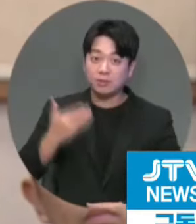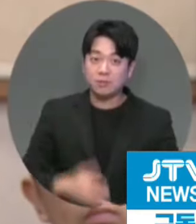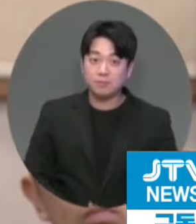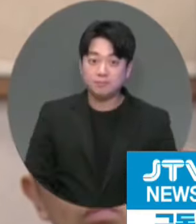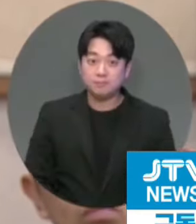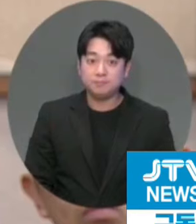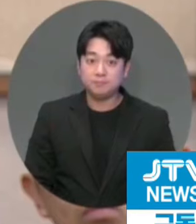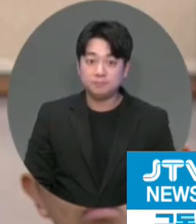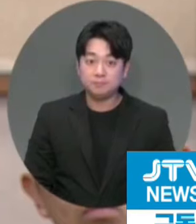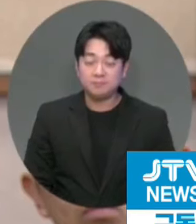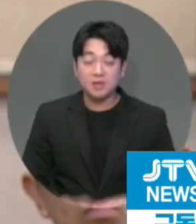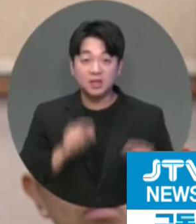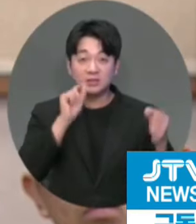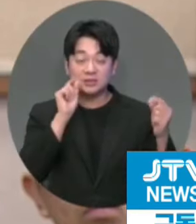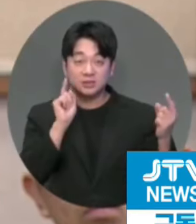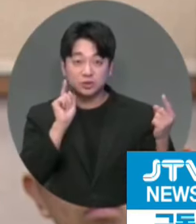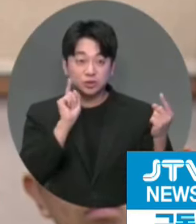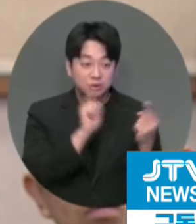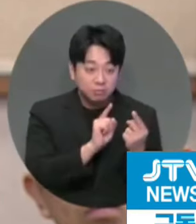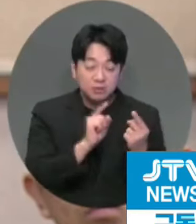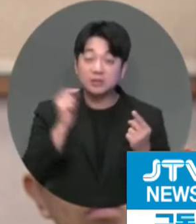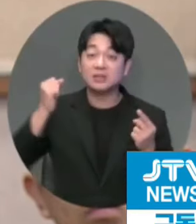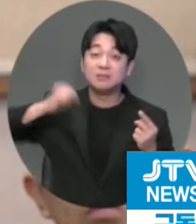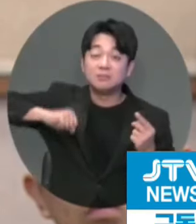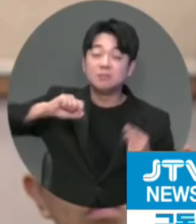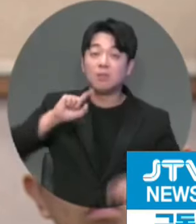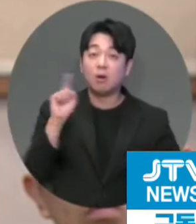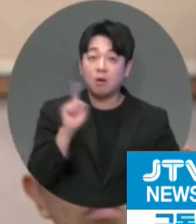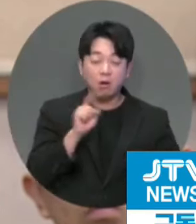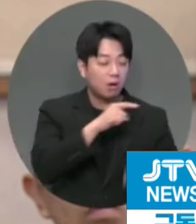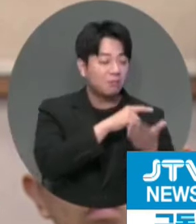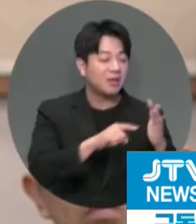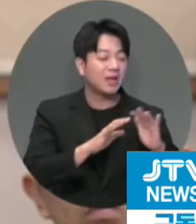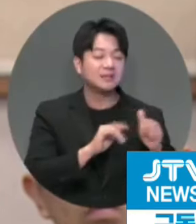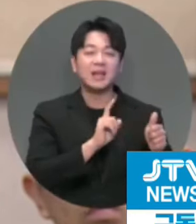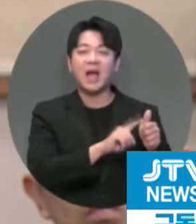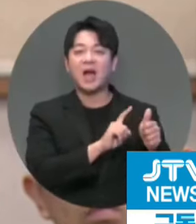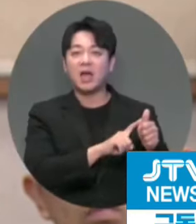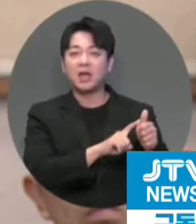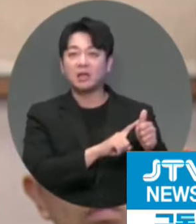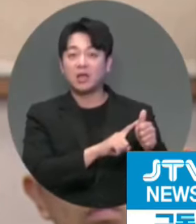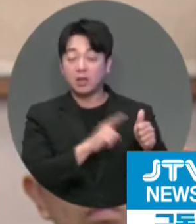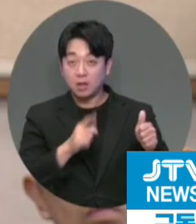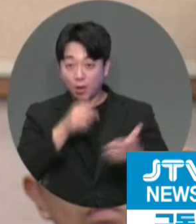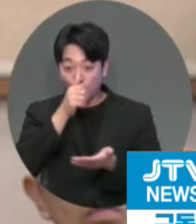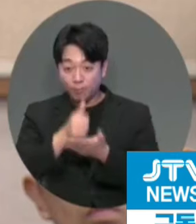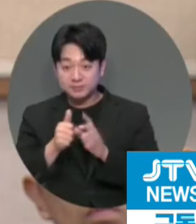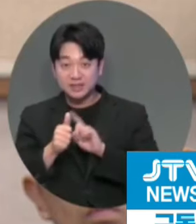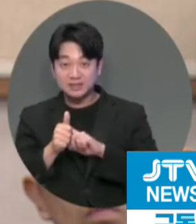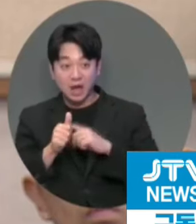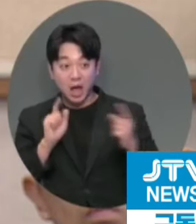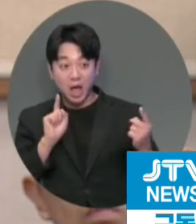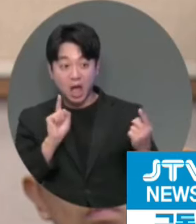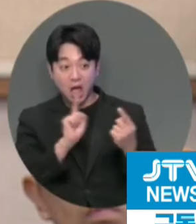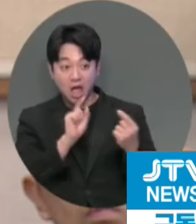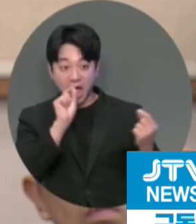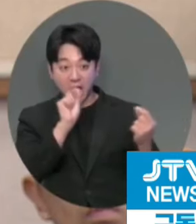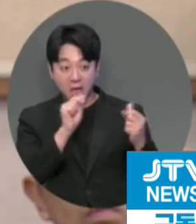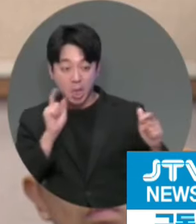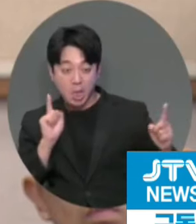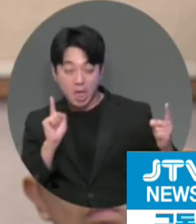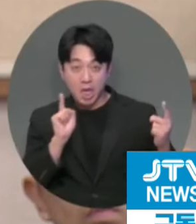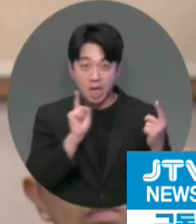접근 금지 위반 출동 경우 이제 피해자에게 대상자가 접근하는 게 접근